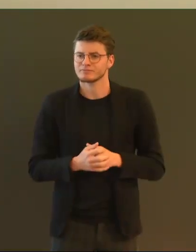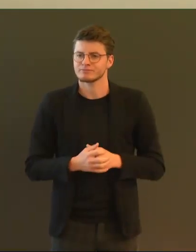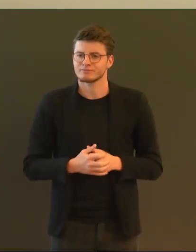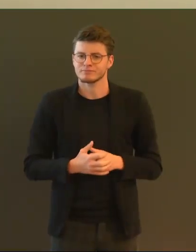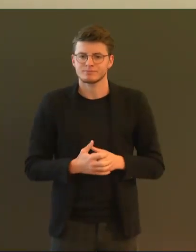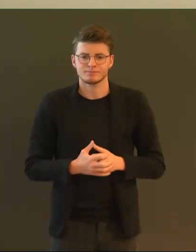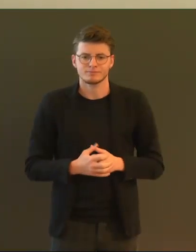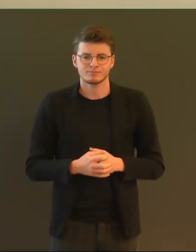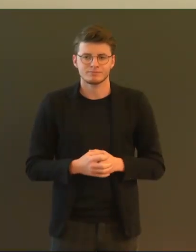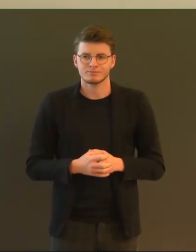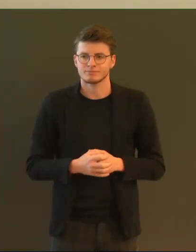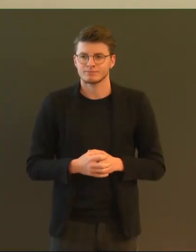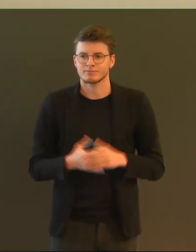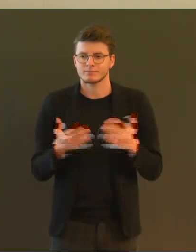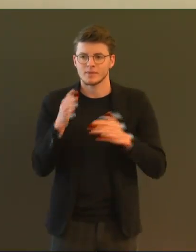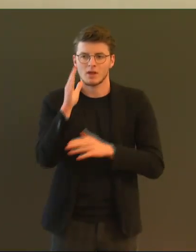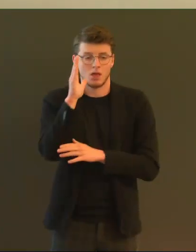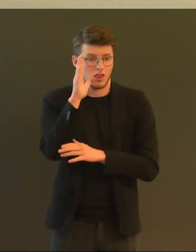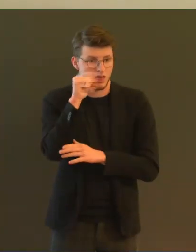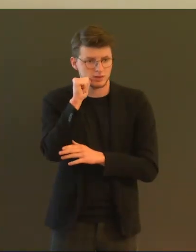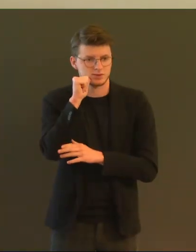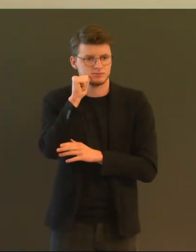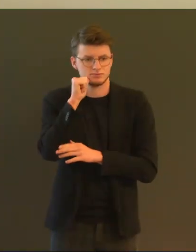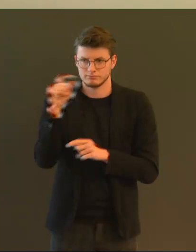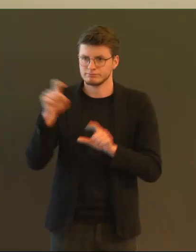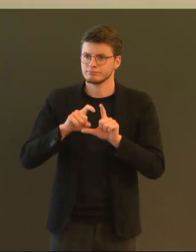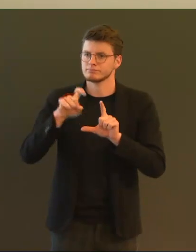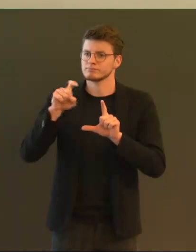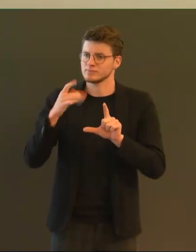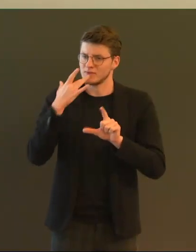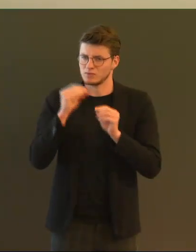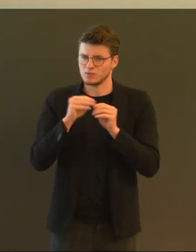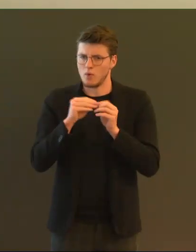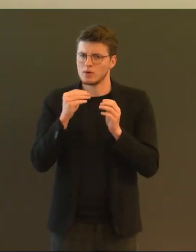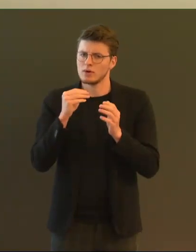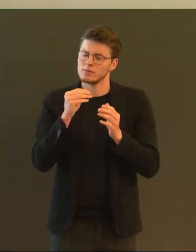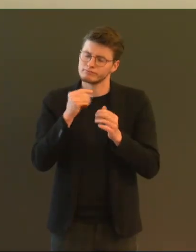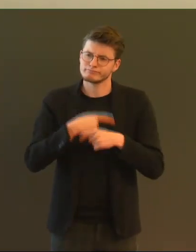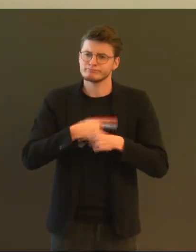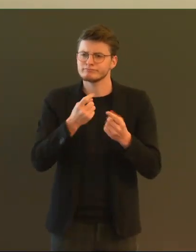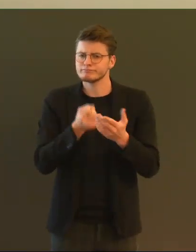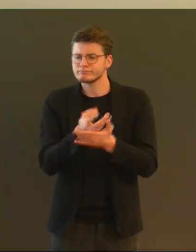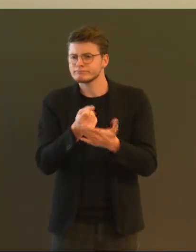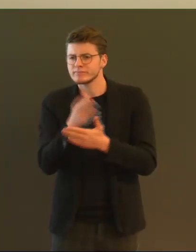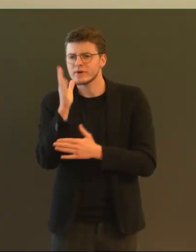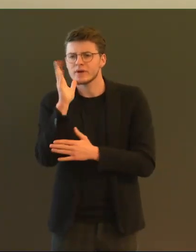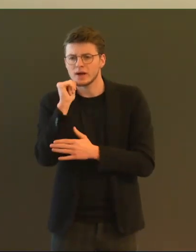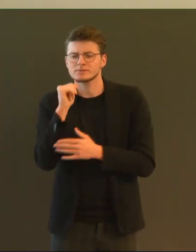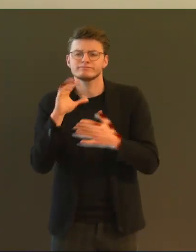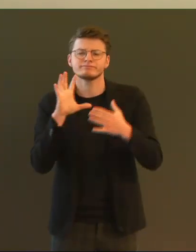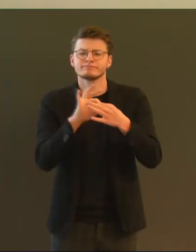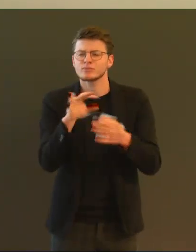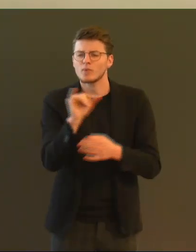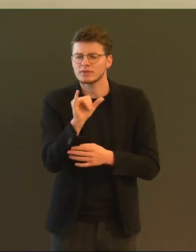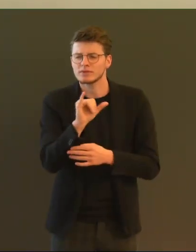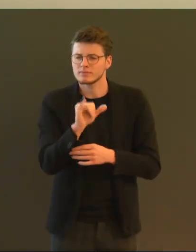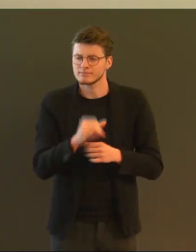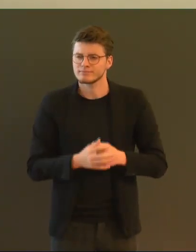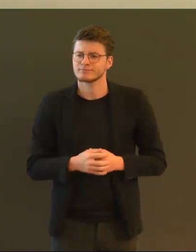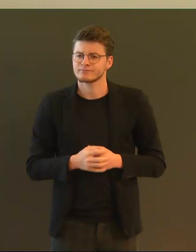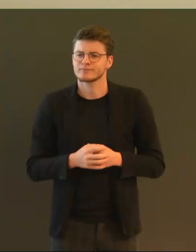En om af te sluiten zouden we u nog wat informatie willen meegeven in verband met de